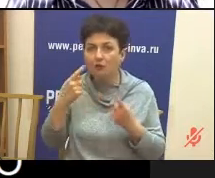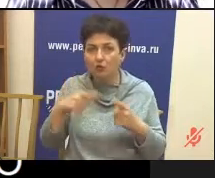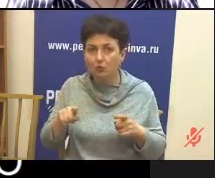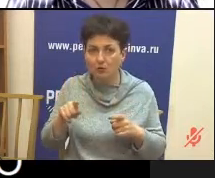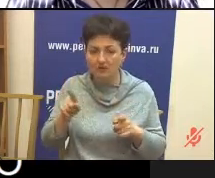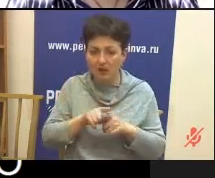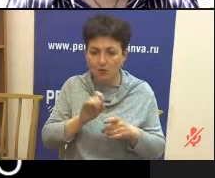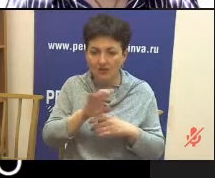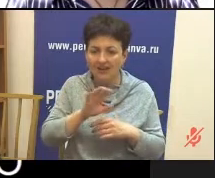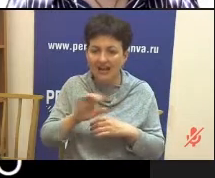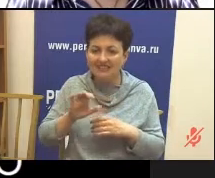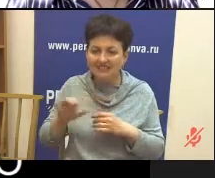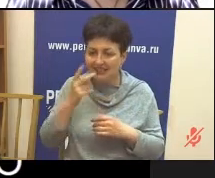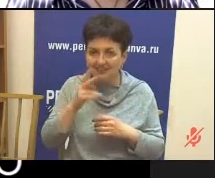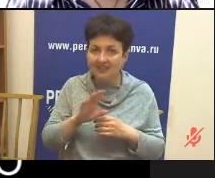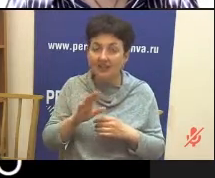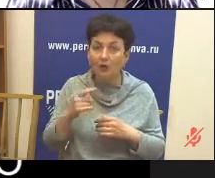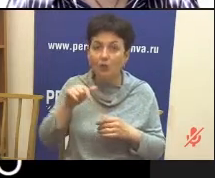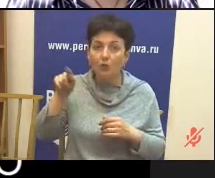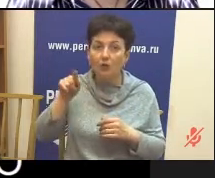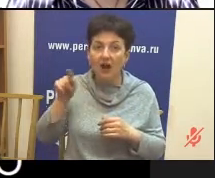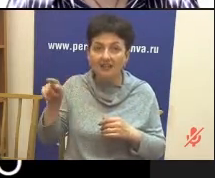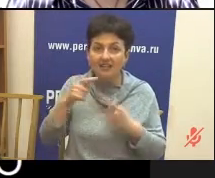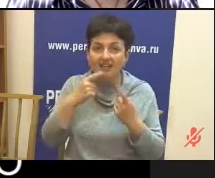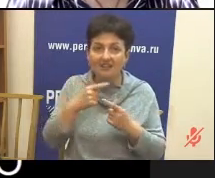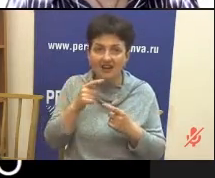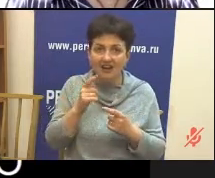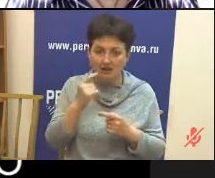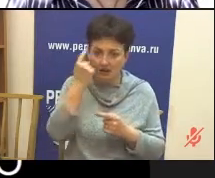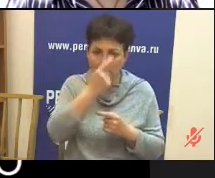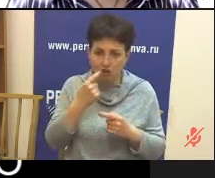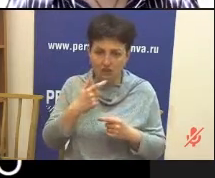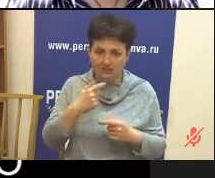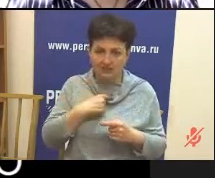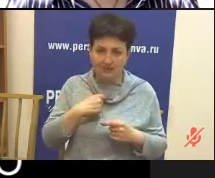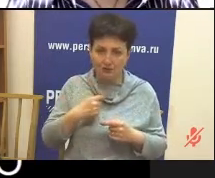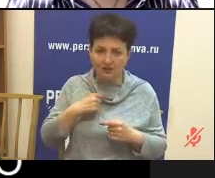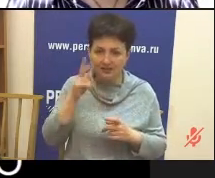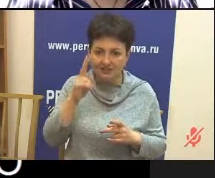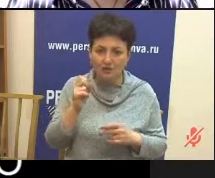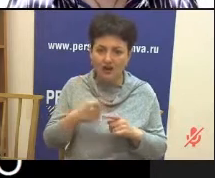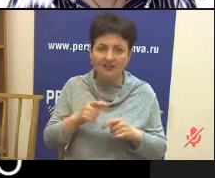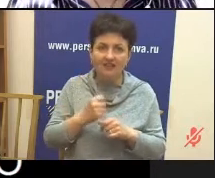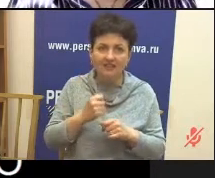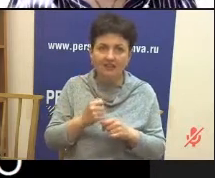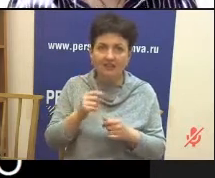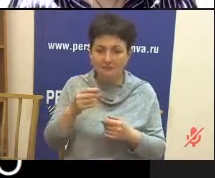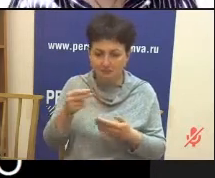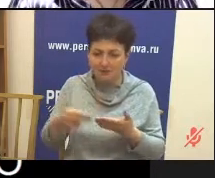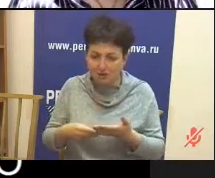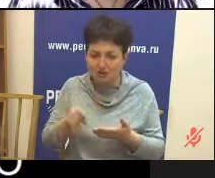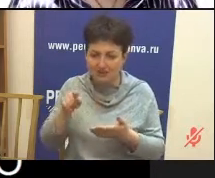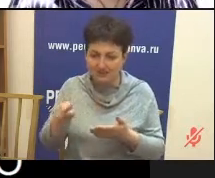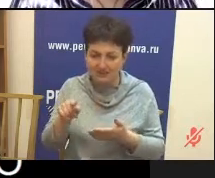кажется, она гениальна, и я ни у кого другого такой рассылки не видела. У меня такое ощущение, что они говорят лично со мной. Я не